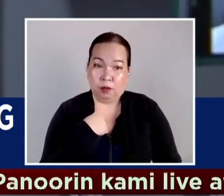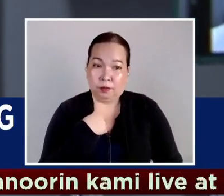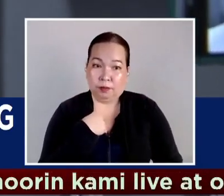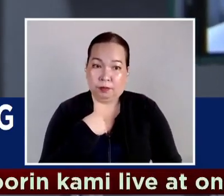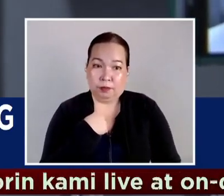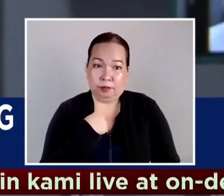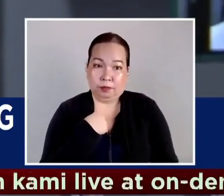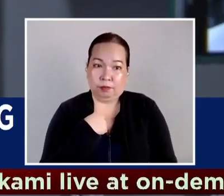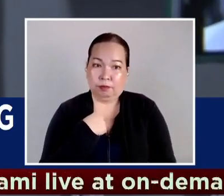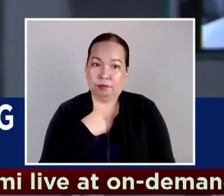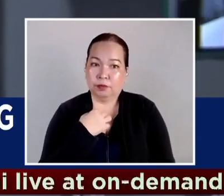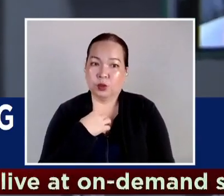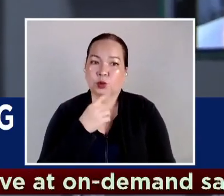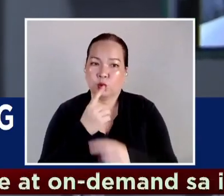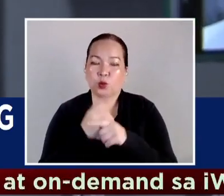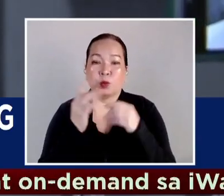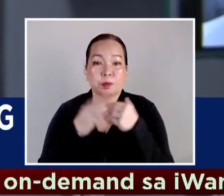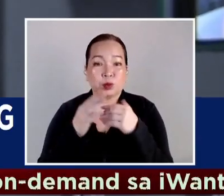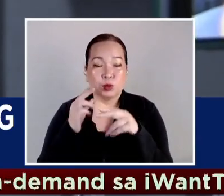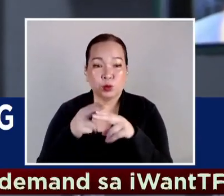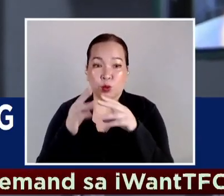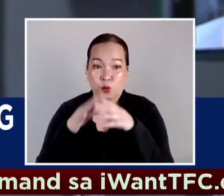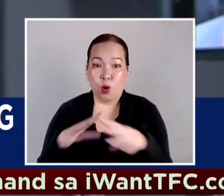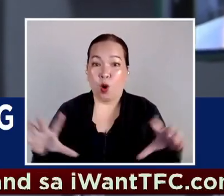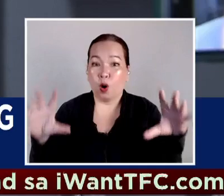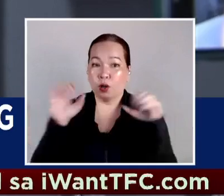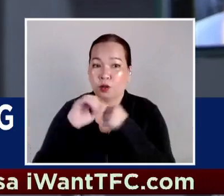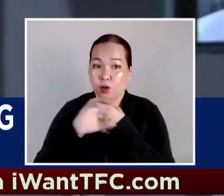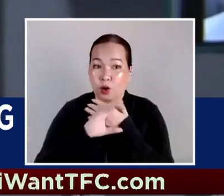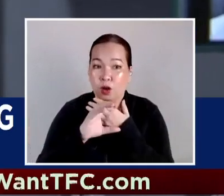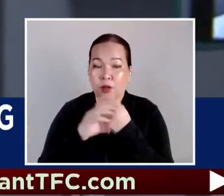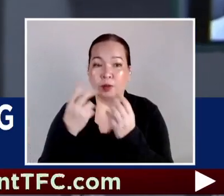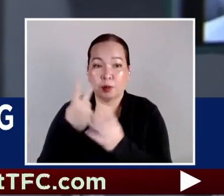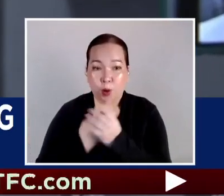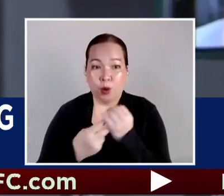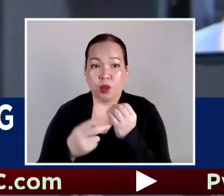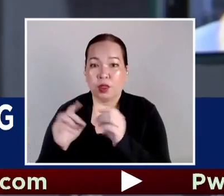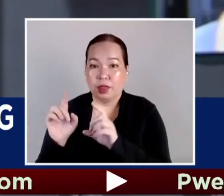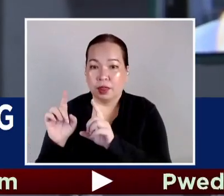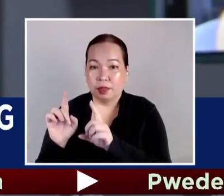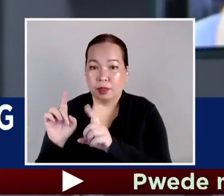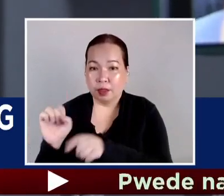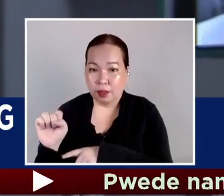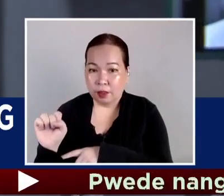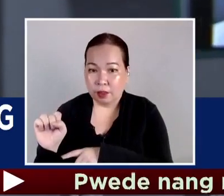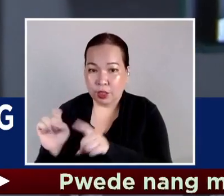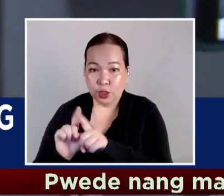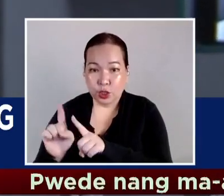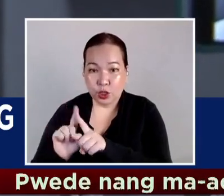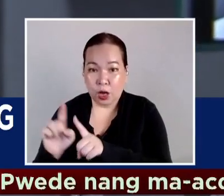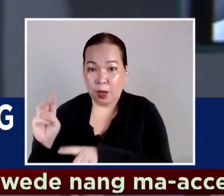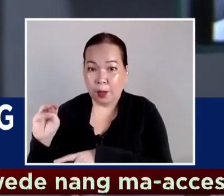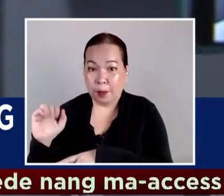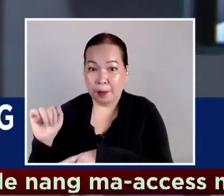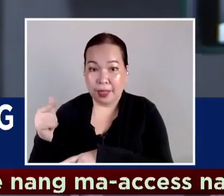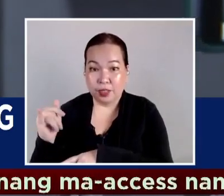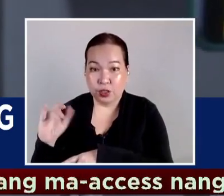at the point where my contract was already ending with both Star Magic and Tito OG, and so